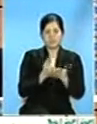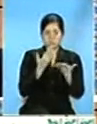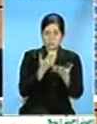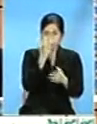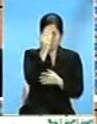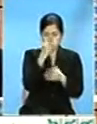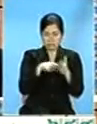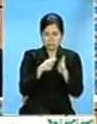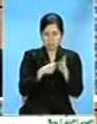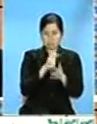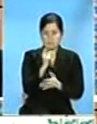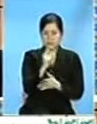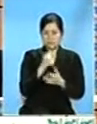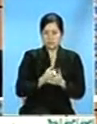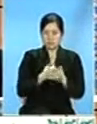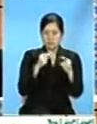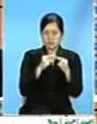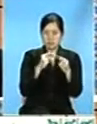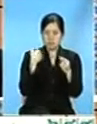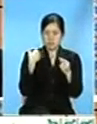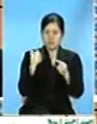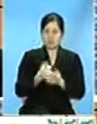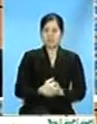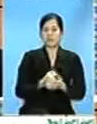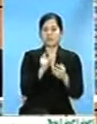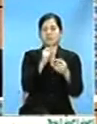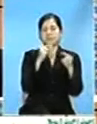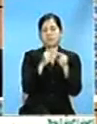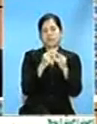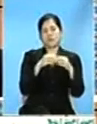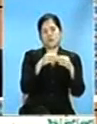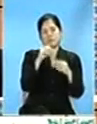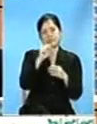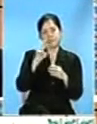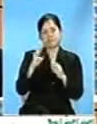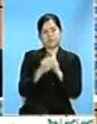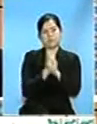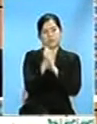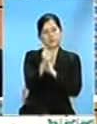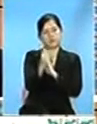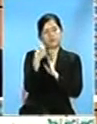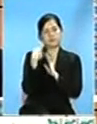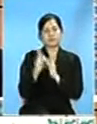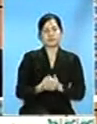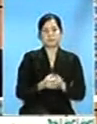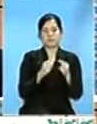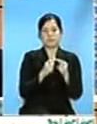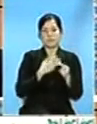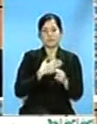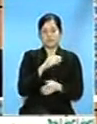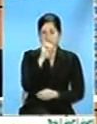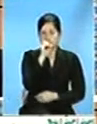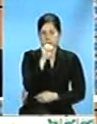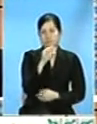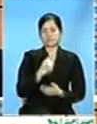ว่าท่านก็จะสามารถมีสมาชิกวุฒิสภาที่มีความเชี่ยวชาญเฉพาะด้านครับเช่นที่ผมได้ไปกำหนดเอาไ